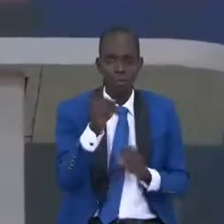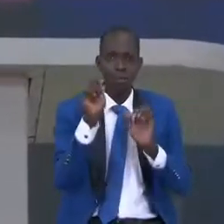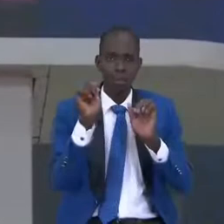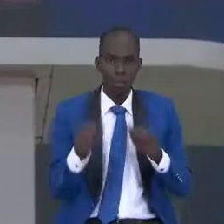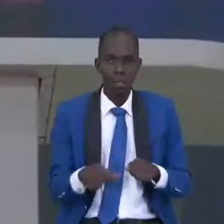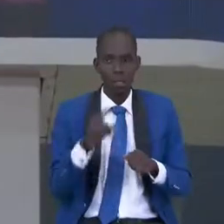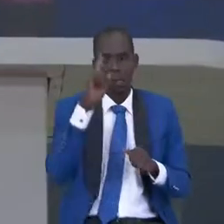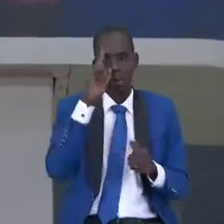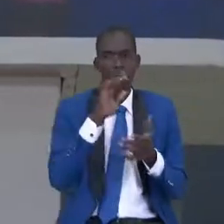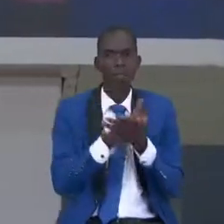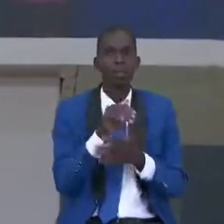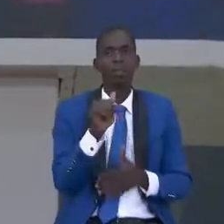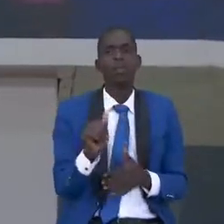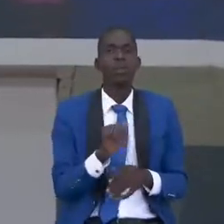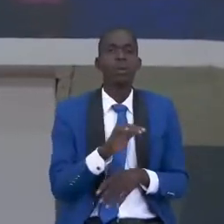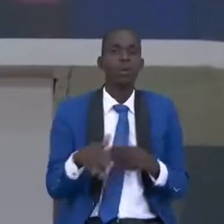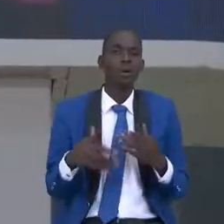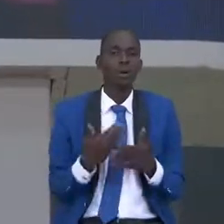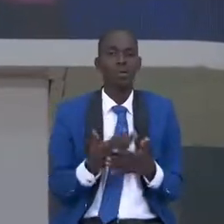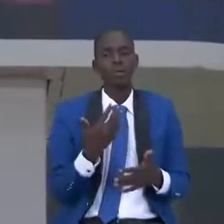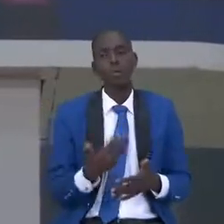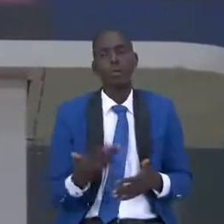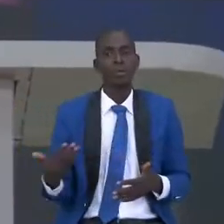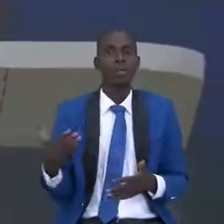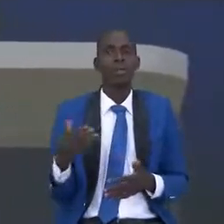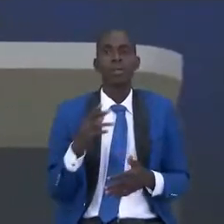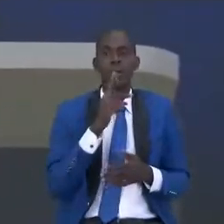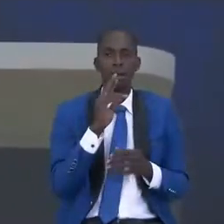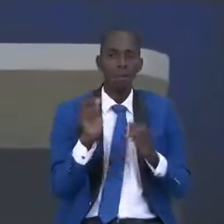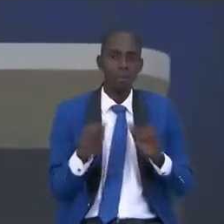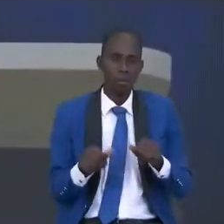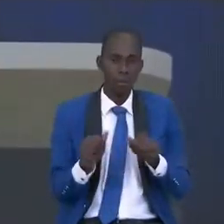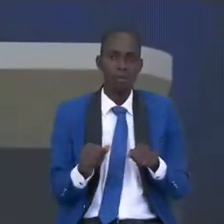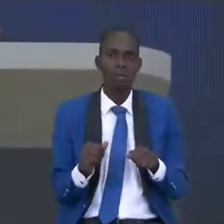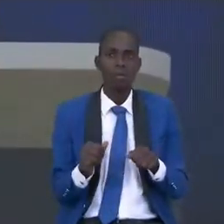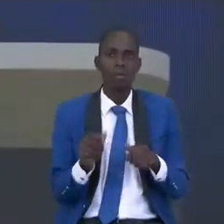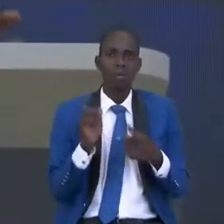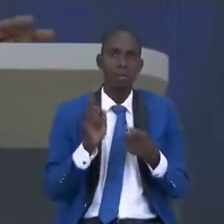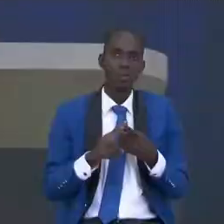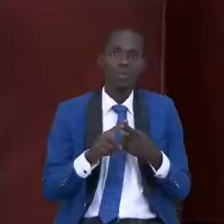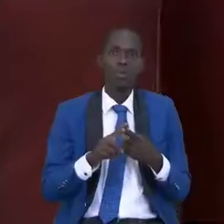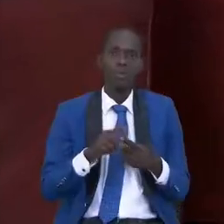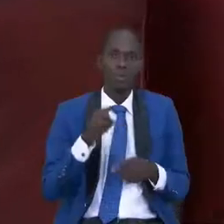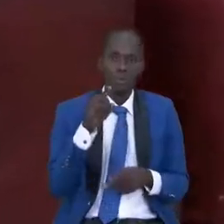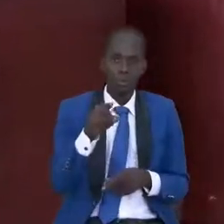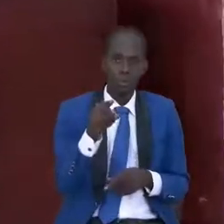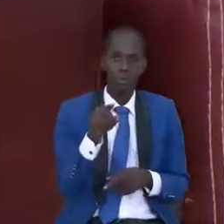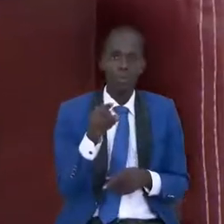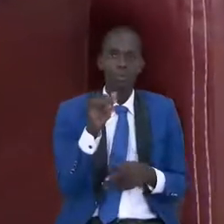si toi peux croire, tout est possible à celui qui croit. Verset